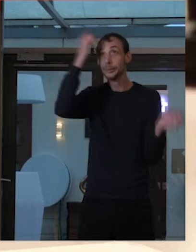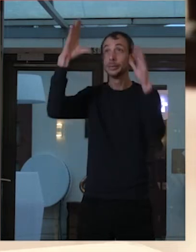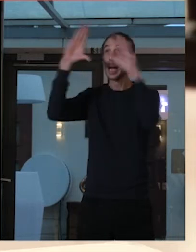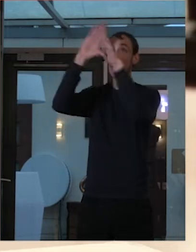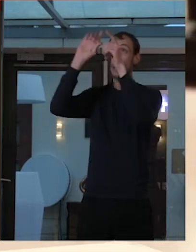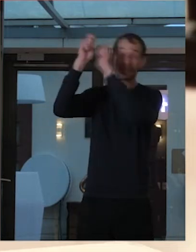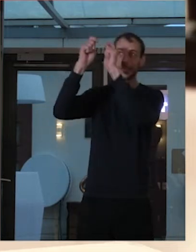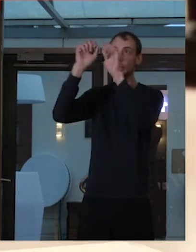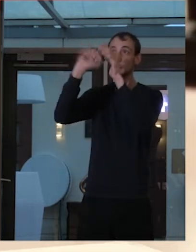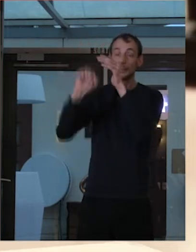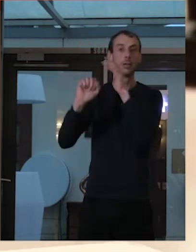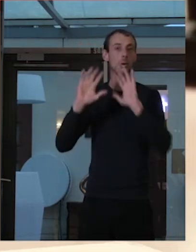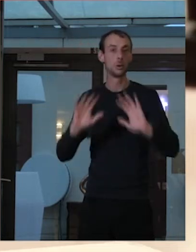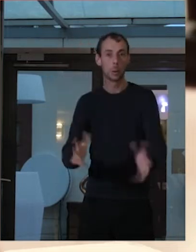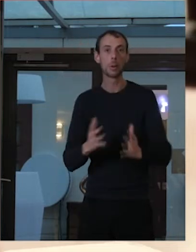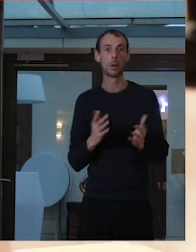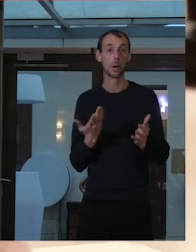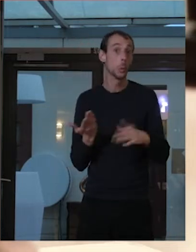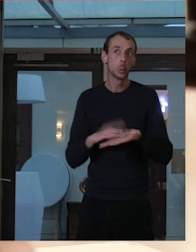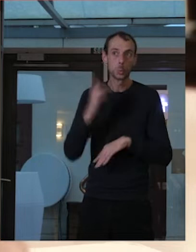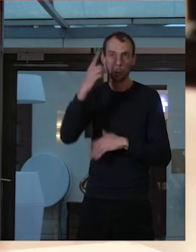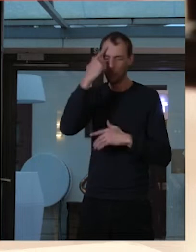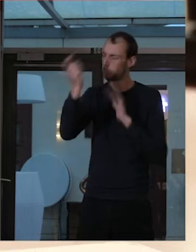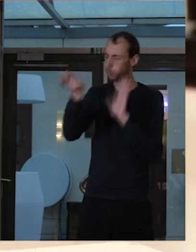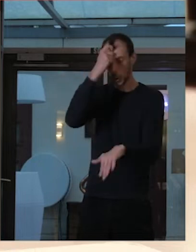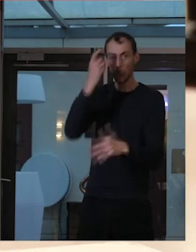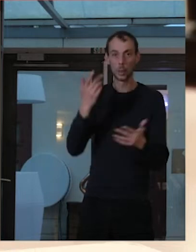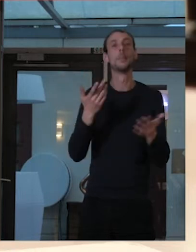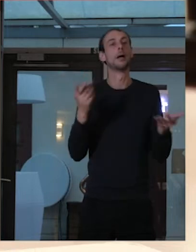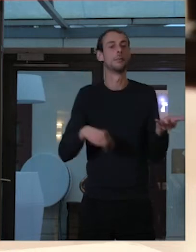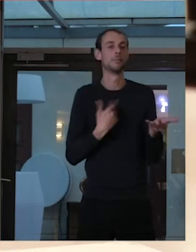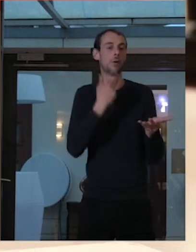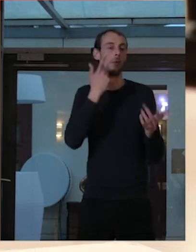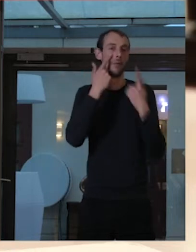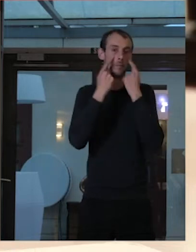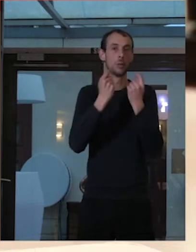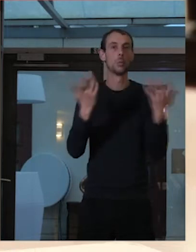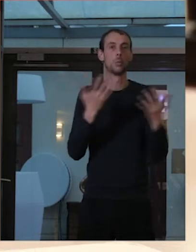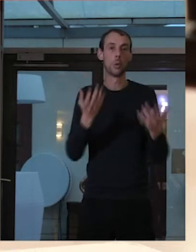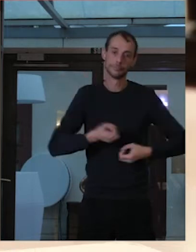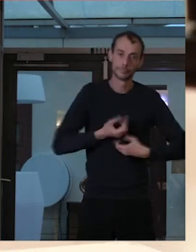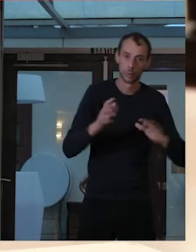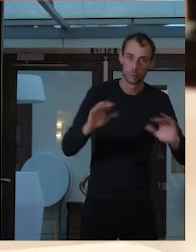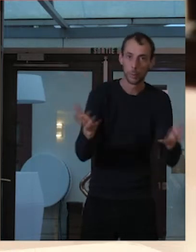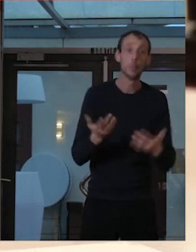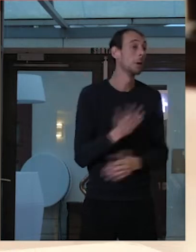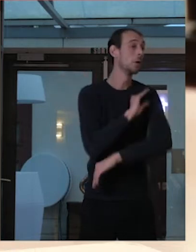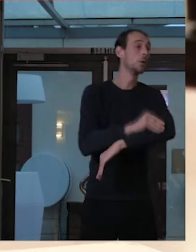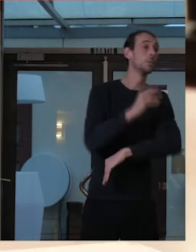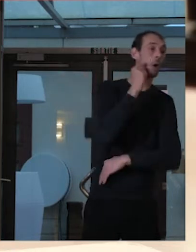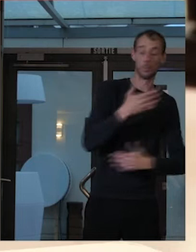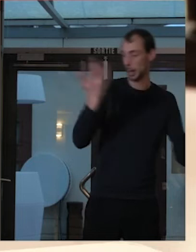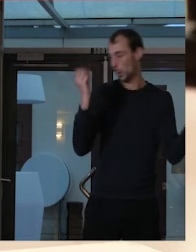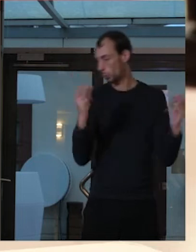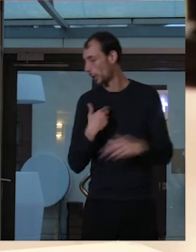ancrée, périmée, mettre les mots au bon endroit. Et donc, si on parle de sport féminin, ben on parle de sport masculin, ou alors après, on parle de sport tout